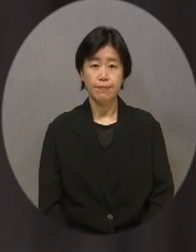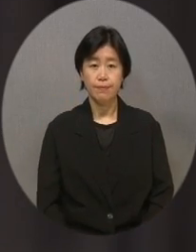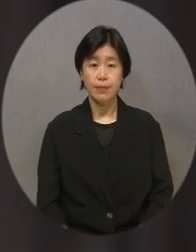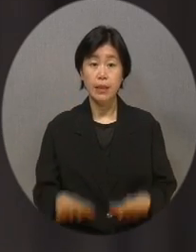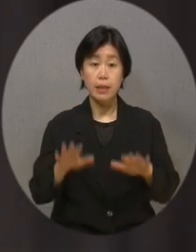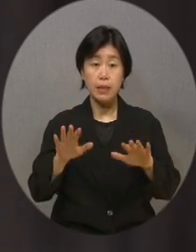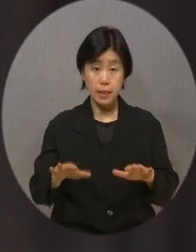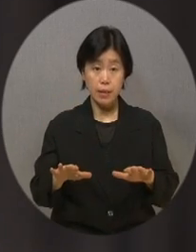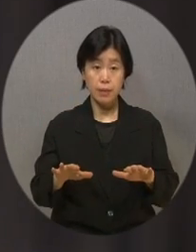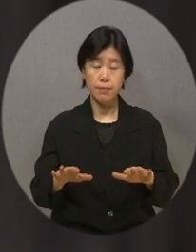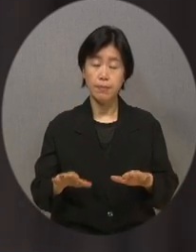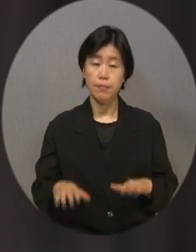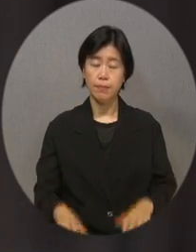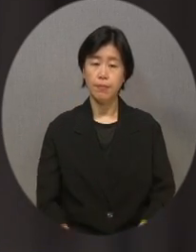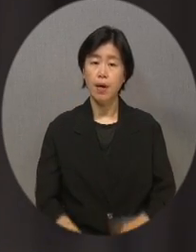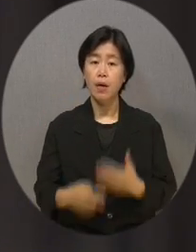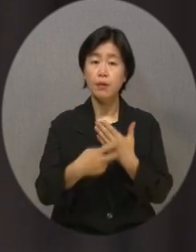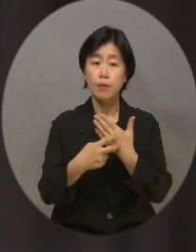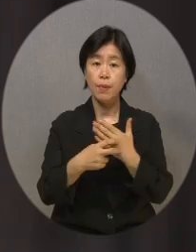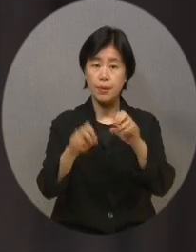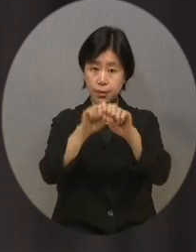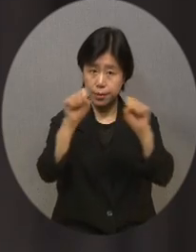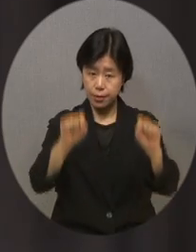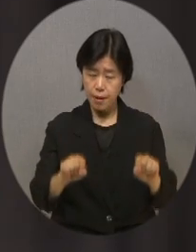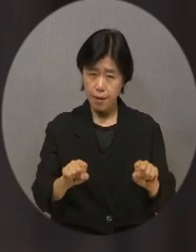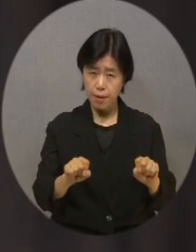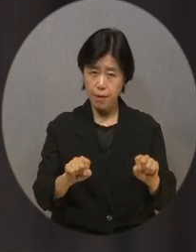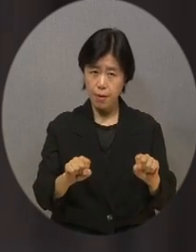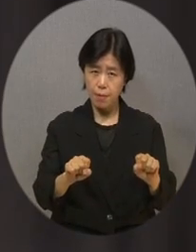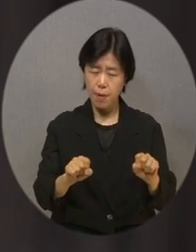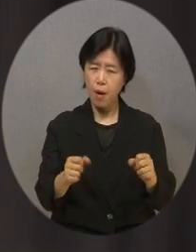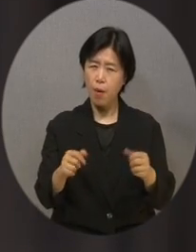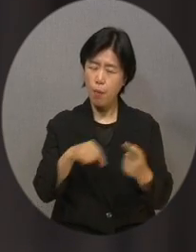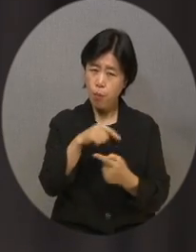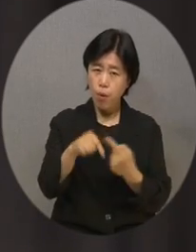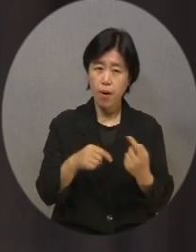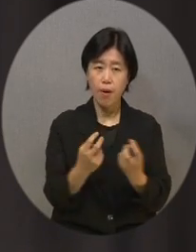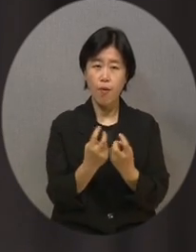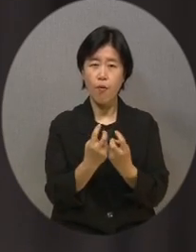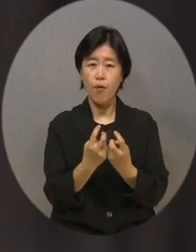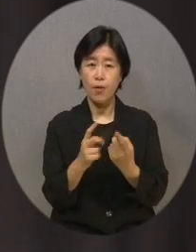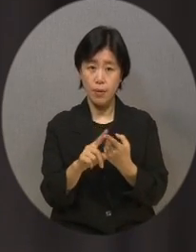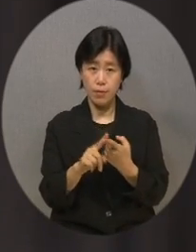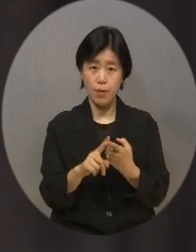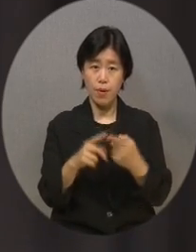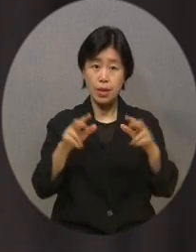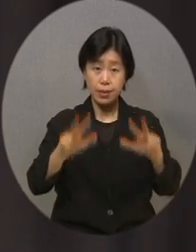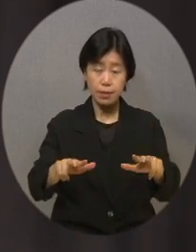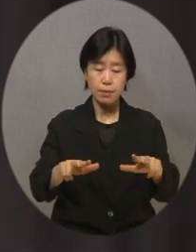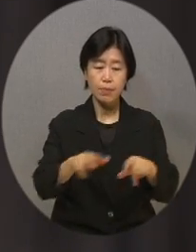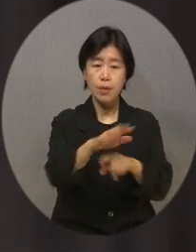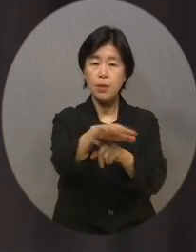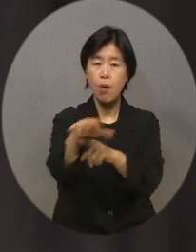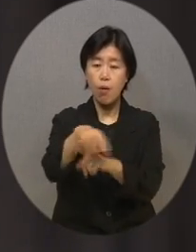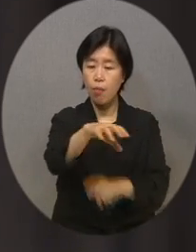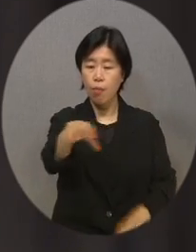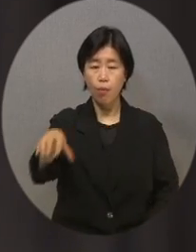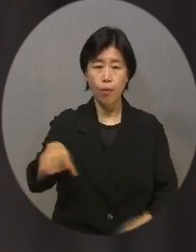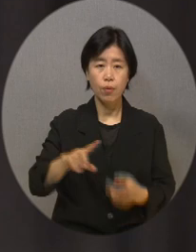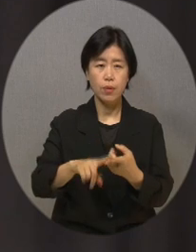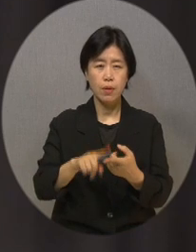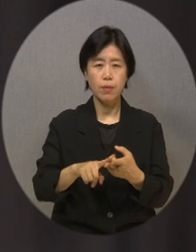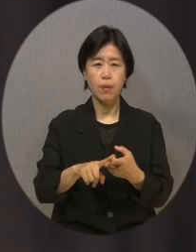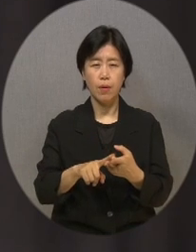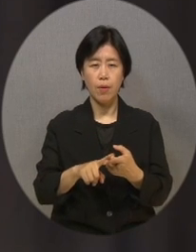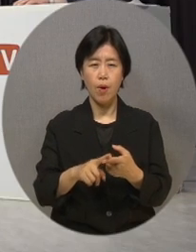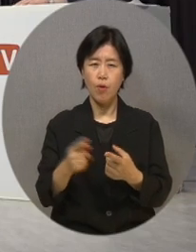있는 의료 시스템에서 어떻게 배치를 제대로 할 거냐, 어떻게 지역에 잘 가게 할 거냐에 대한 고민을 당장 해야 되고 실시를 지금 해야 된다고